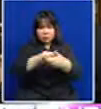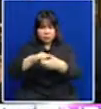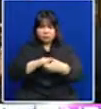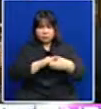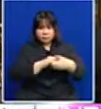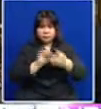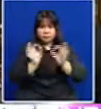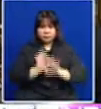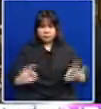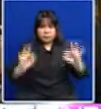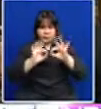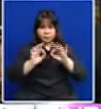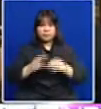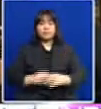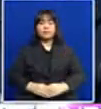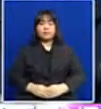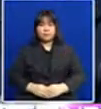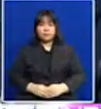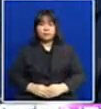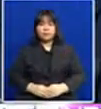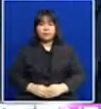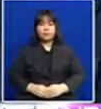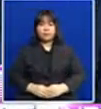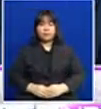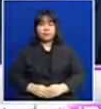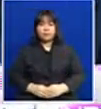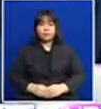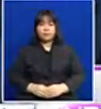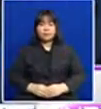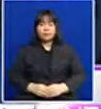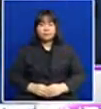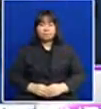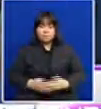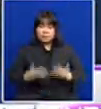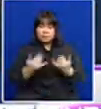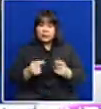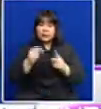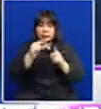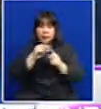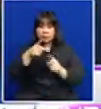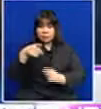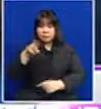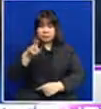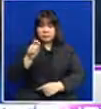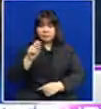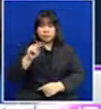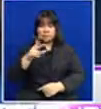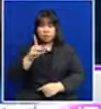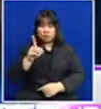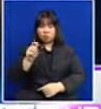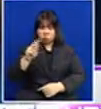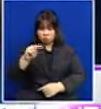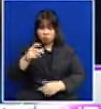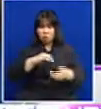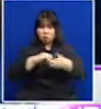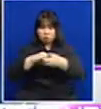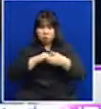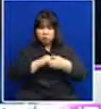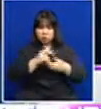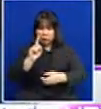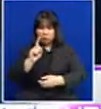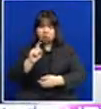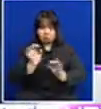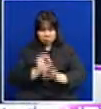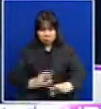อง การปรองดองปรองดองนี่ดูจะเป็นเรื่องใหญ่ท่านรู้ทุกหลายครั้งแล้วท่านเอา